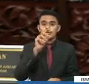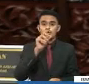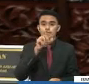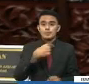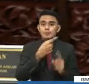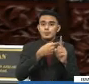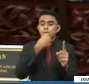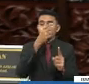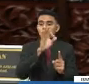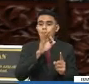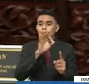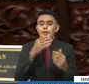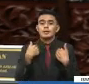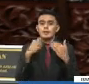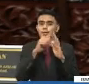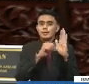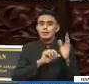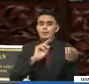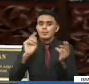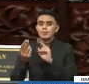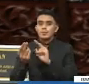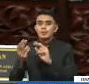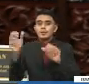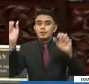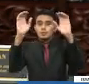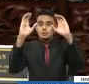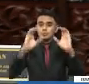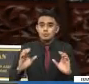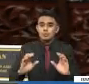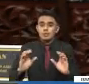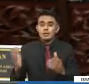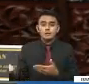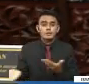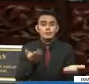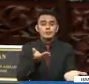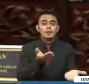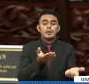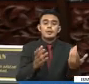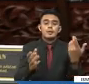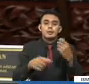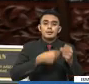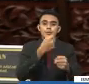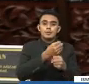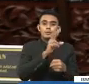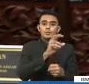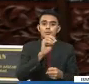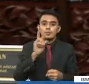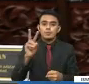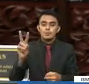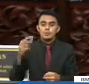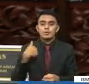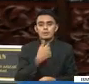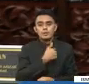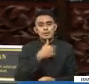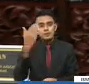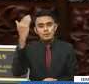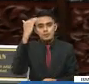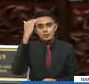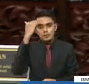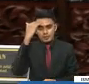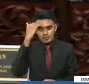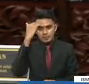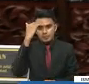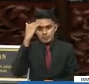diumum ya Akta Perubahan Iklim yang bakal dibawa dalam tahun 2022. Kita memahami